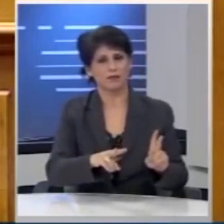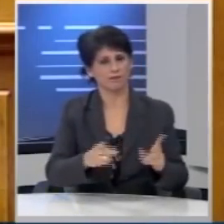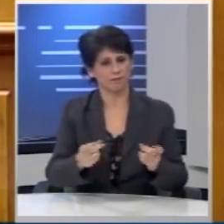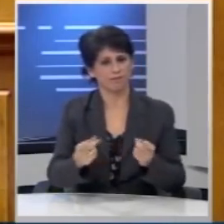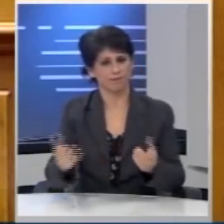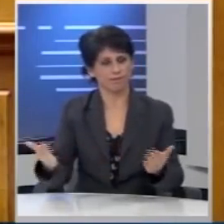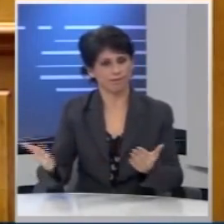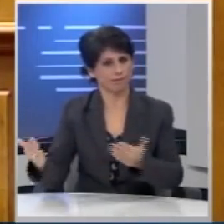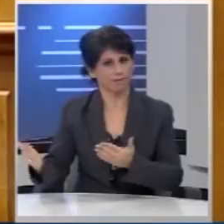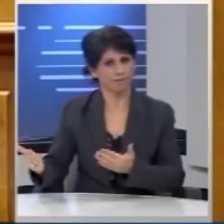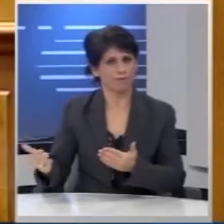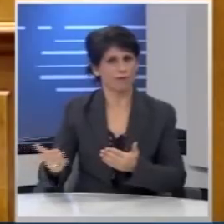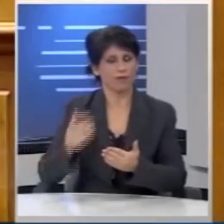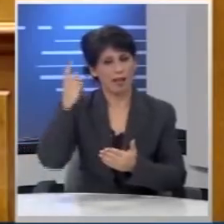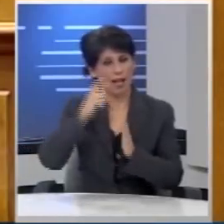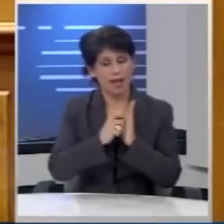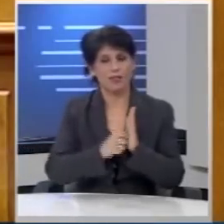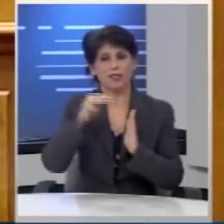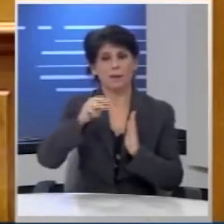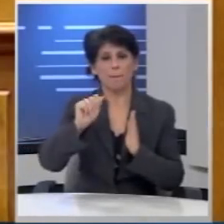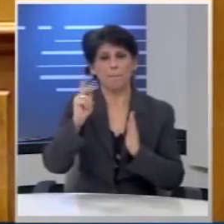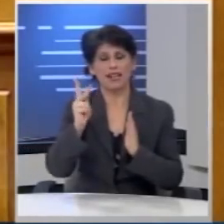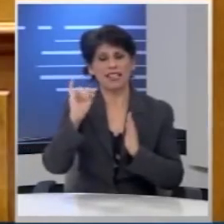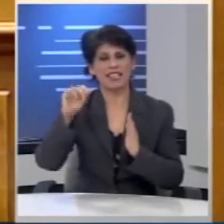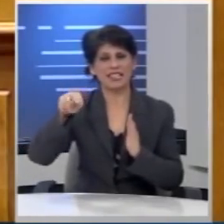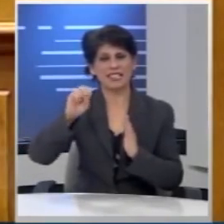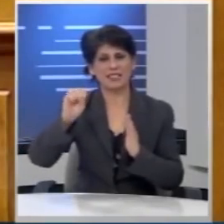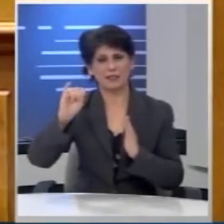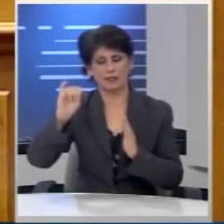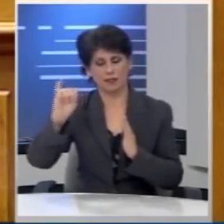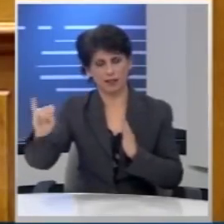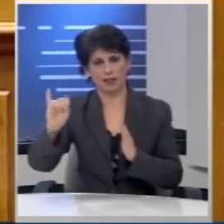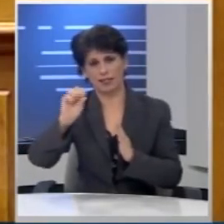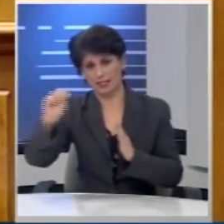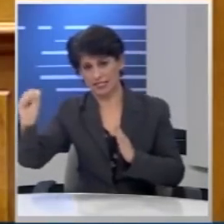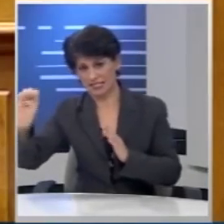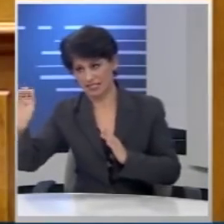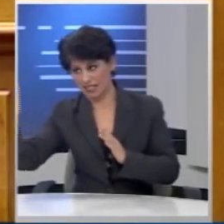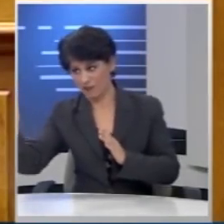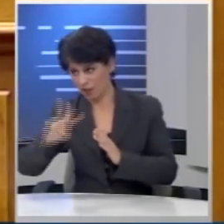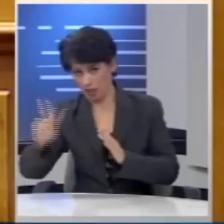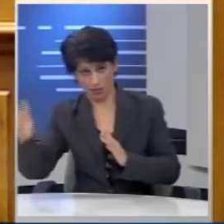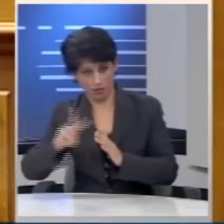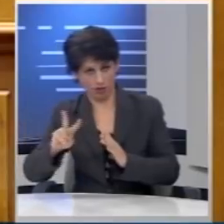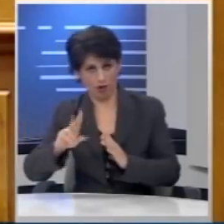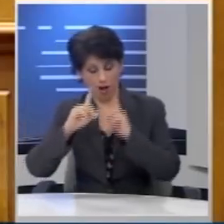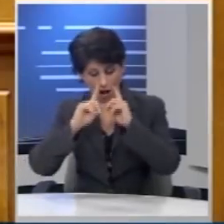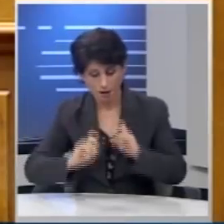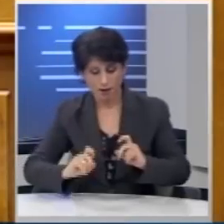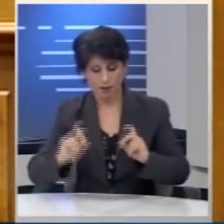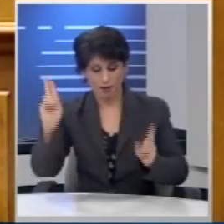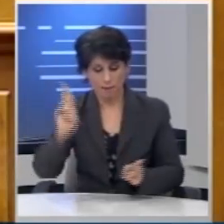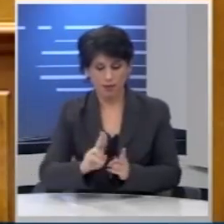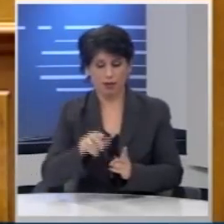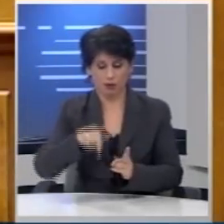παρένεσης της έκθεσης McKinsey SEV για την οικονομία του 2020, που αναγόρευε την ανάγκη μείωσης